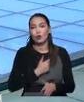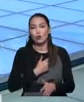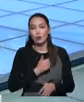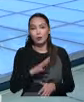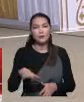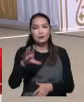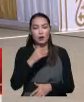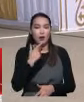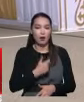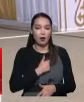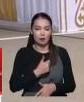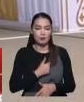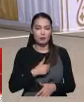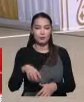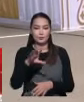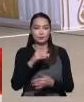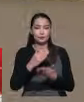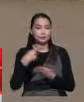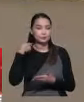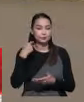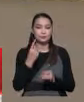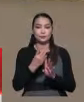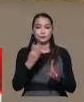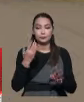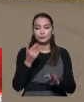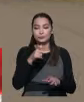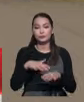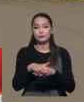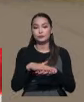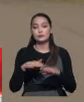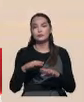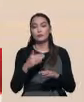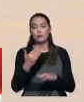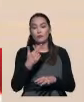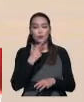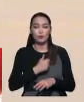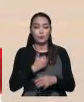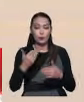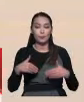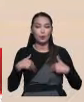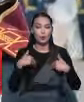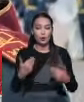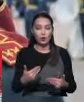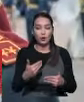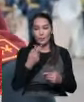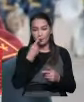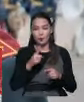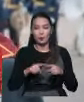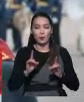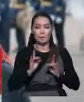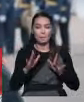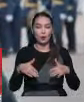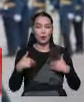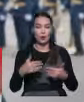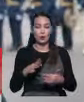оқиға. Президент ең алдымен жиынға қатысушыларды алдағы отан қорғаушылар күнімен құттықтап, бұл отаншылдық сезімді оятып, жауынгерлік